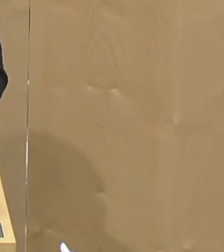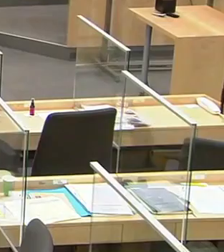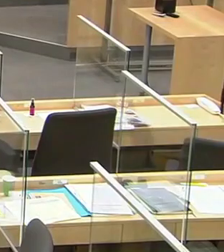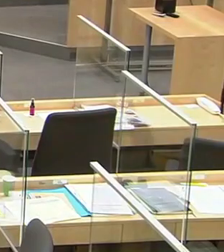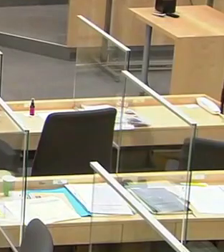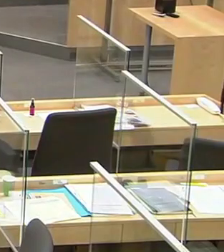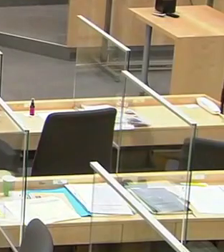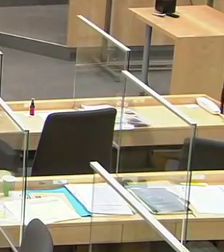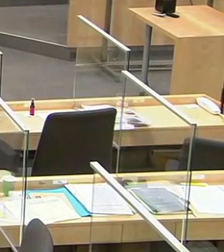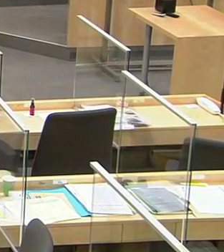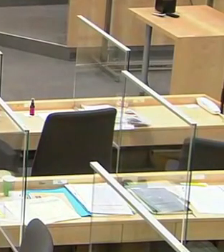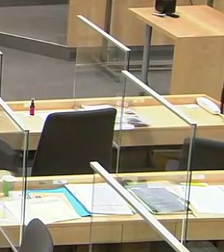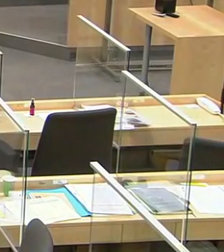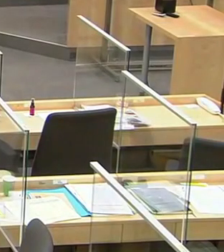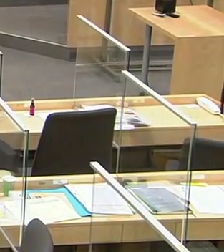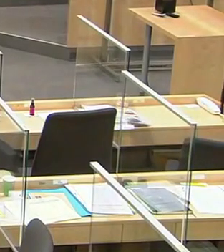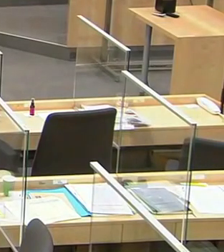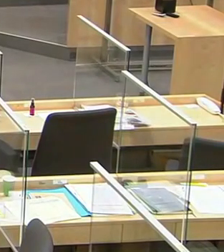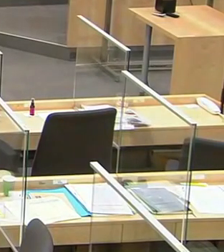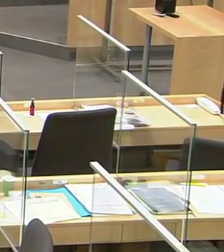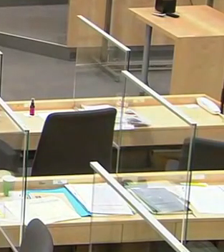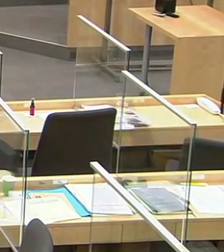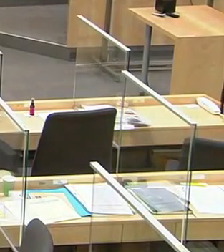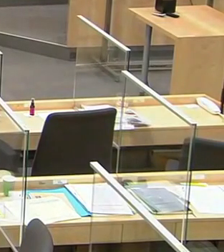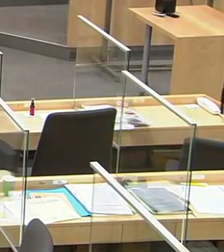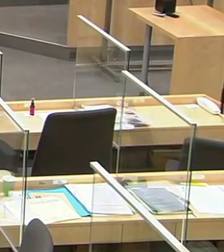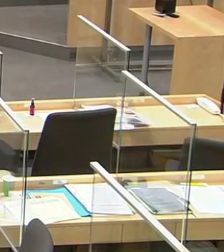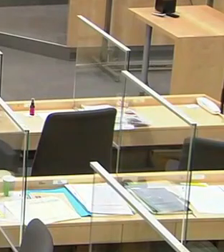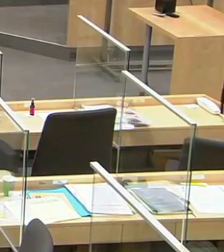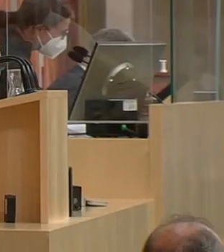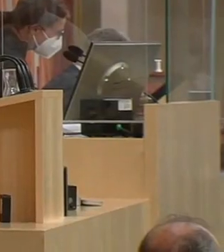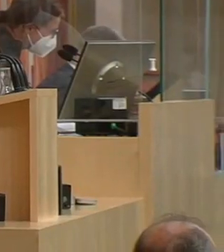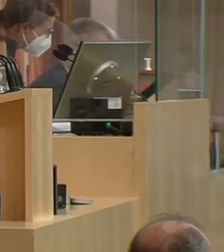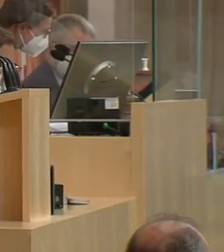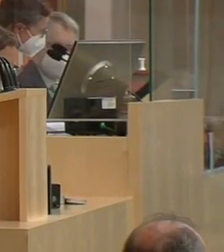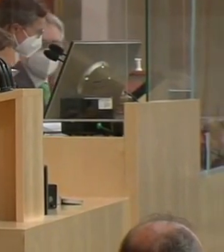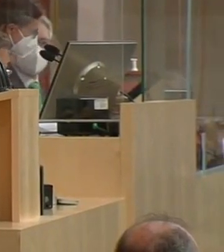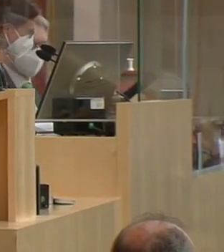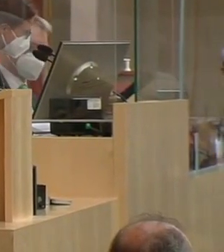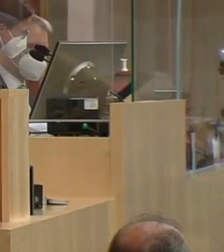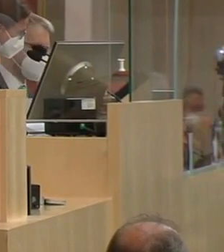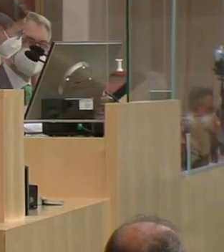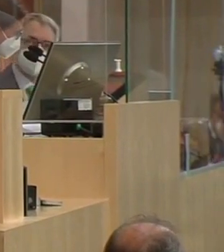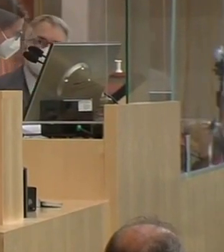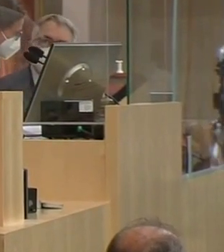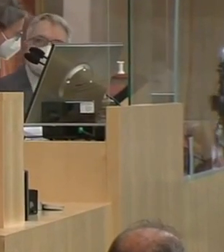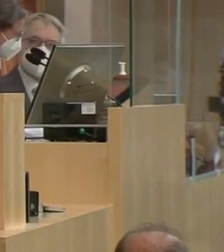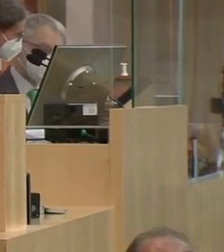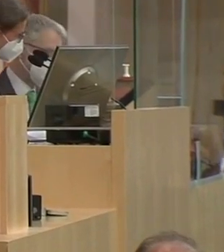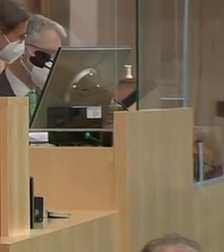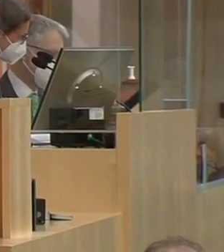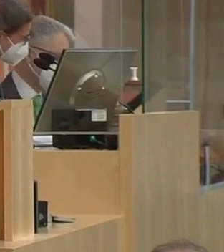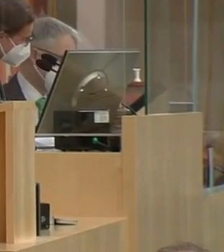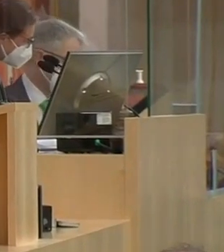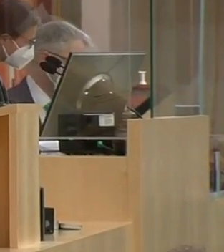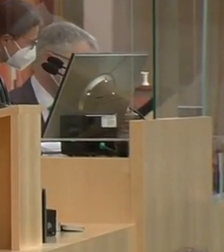des Tragens von Masken im Unterricht. Und wir wollten hier von Ihnen unter anderem wissen, wie sich also das Tragen von Masken